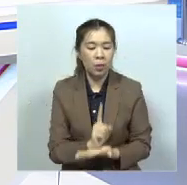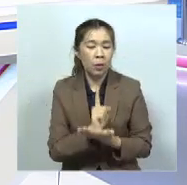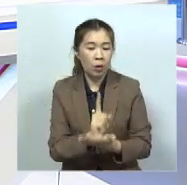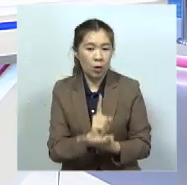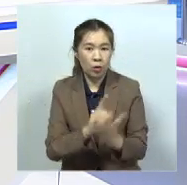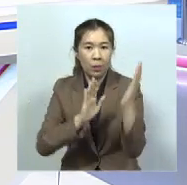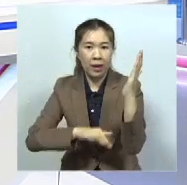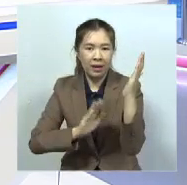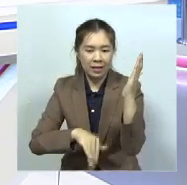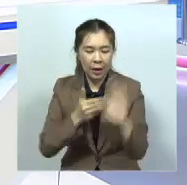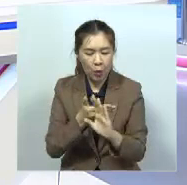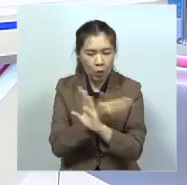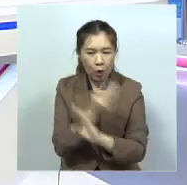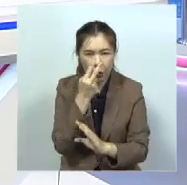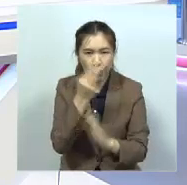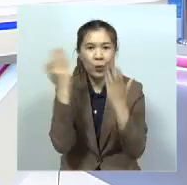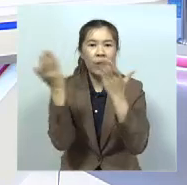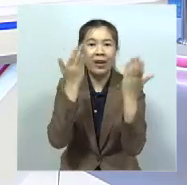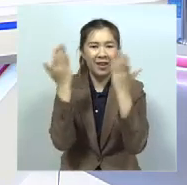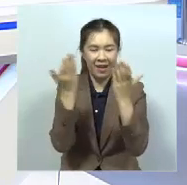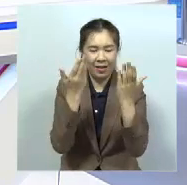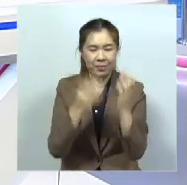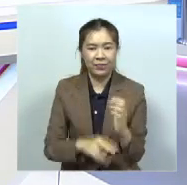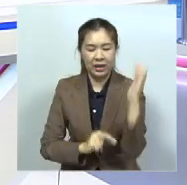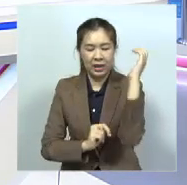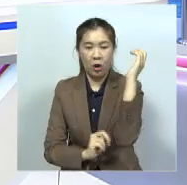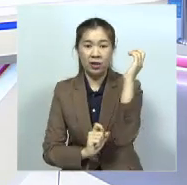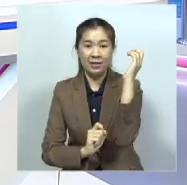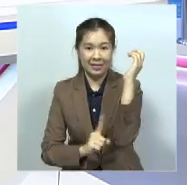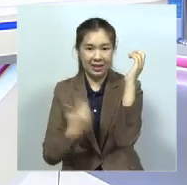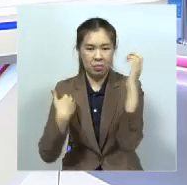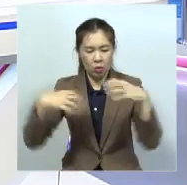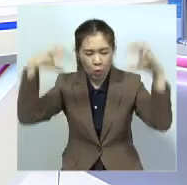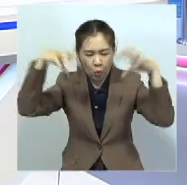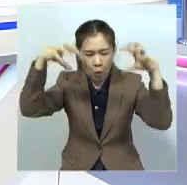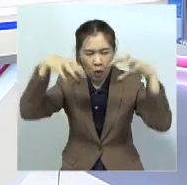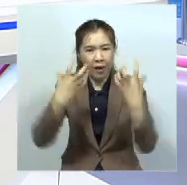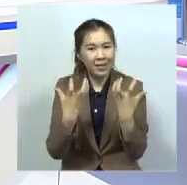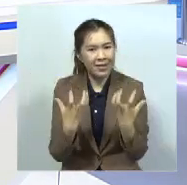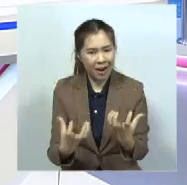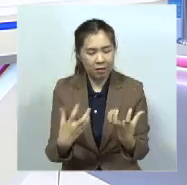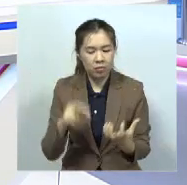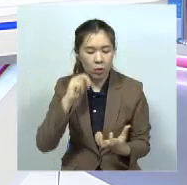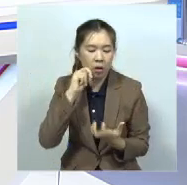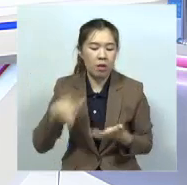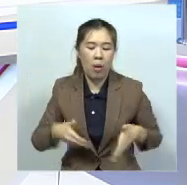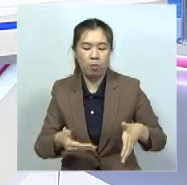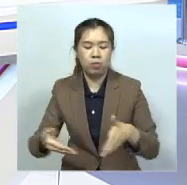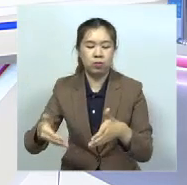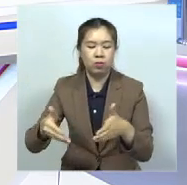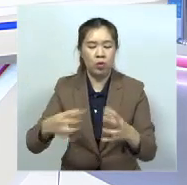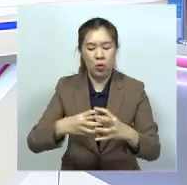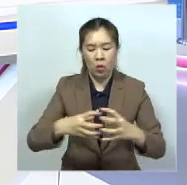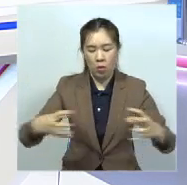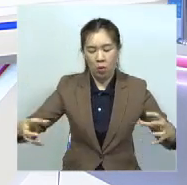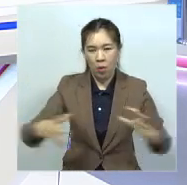งในพื้นที่ภาคใต้ก็ตรวจสอบสภาพอากาศกันให้ดีอย่างที่นครศรีธรรมราชค่ะมีฝนตกหนักทางกรมชลประทานก็ต้องระดมสูบน้ำที่อ